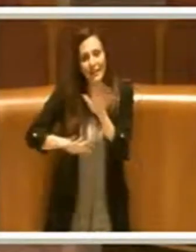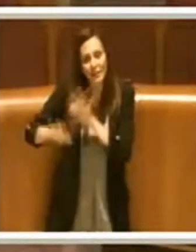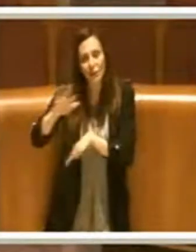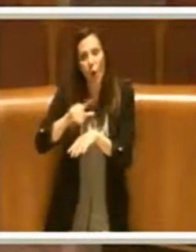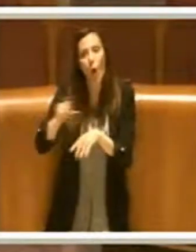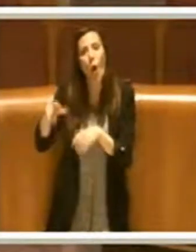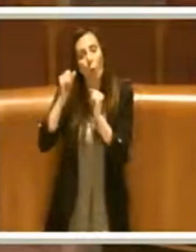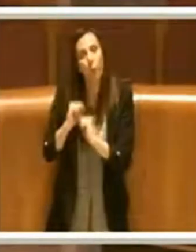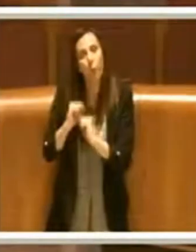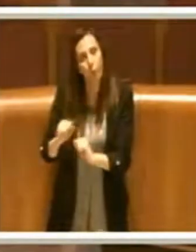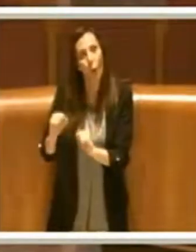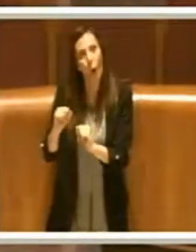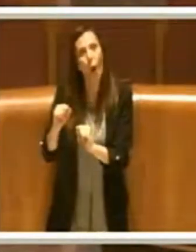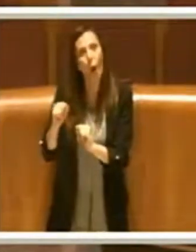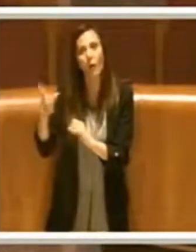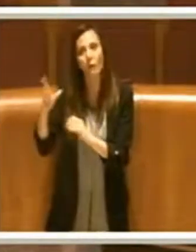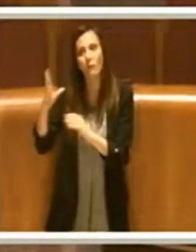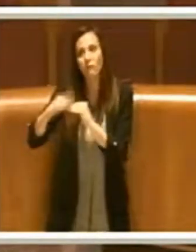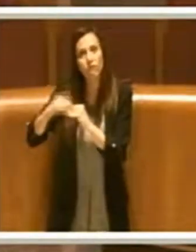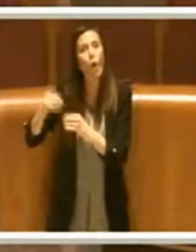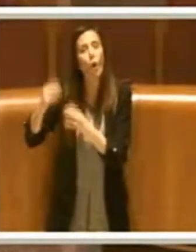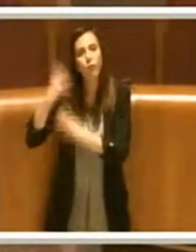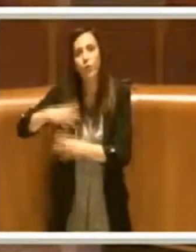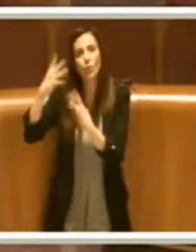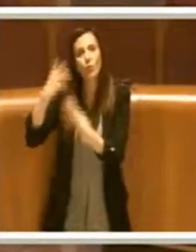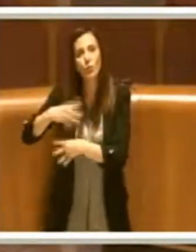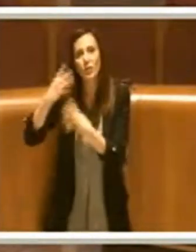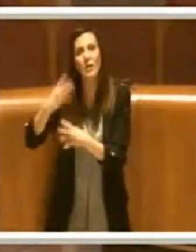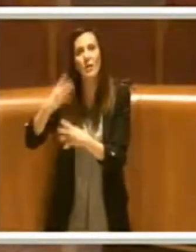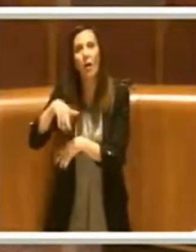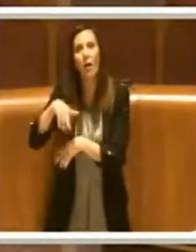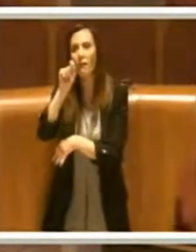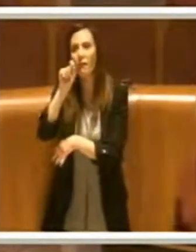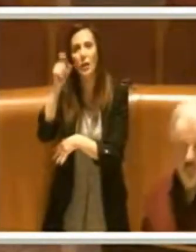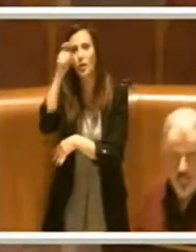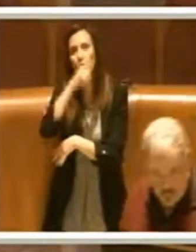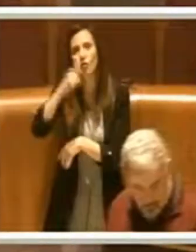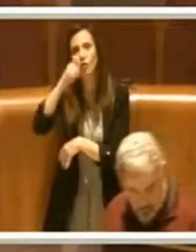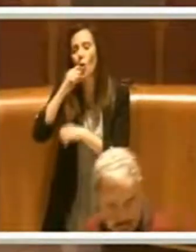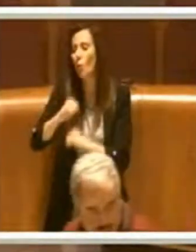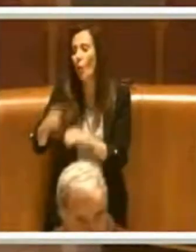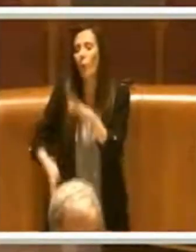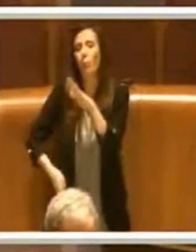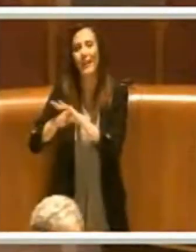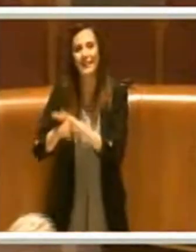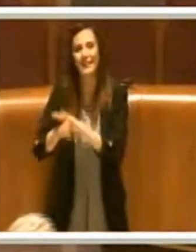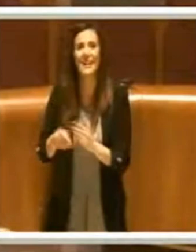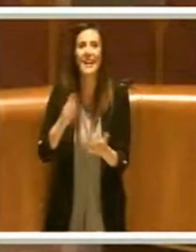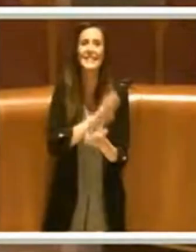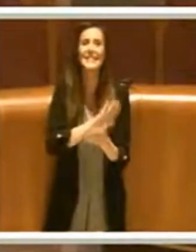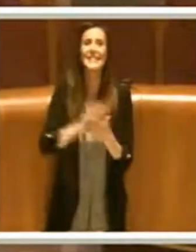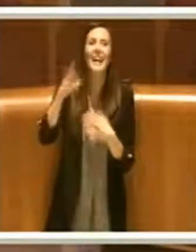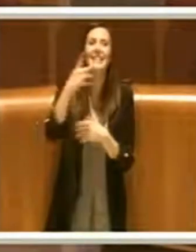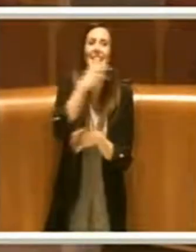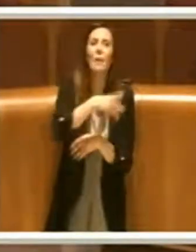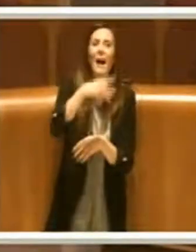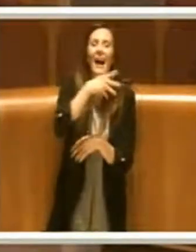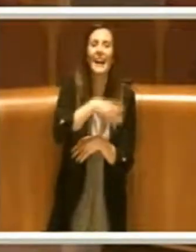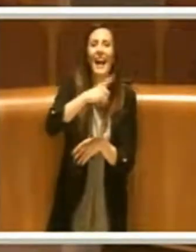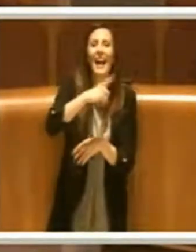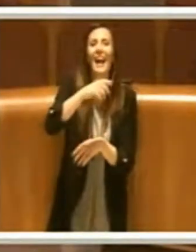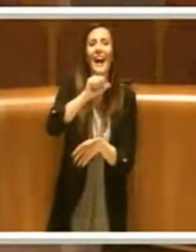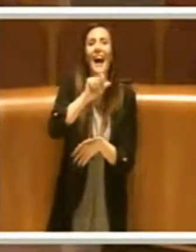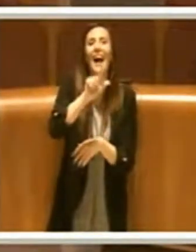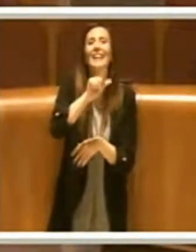dicono poter essere messe in funzione nel giro di 20 giorni. Abbiamo l'ospedale di Santa Maria e San Gallicano a Trastevere, che è